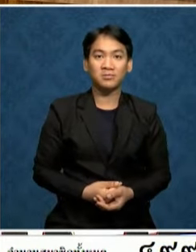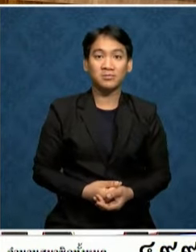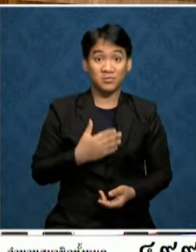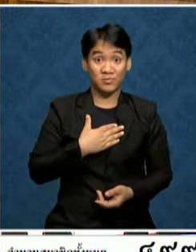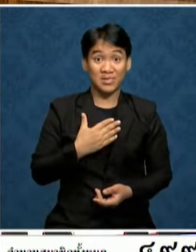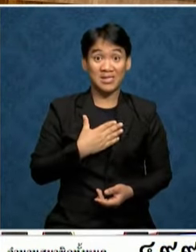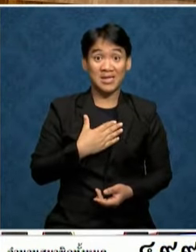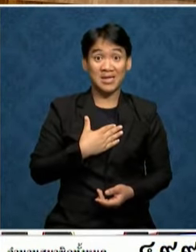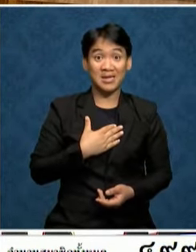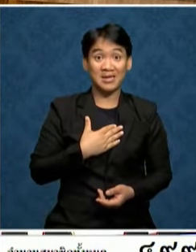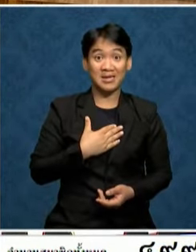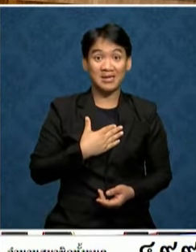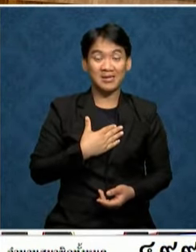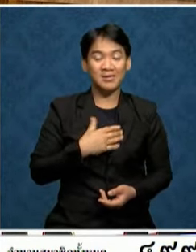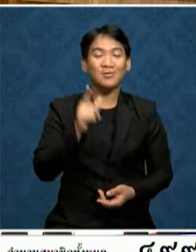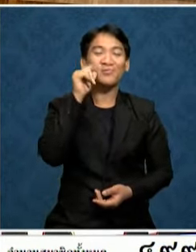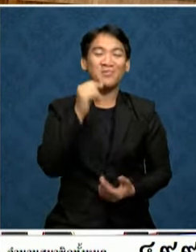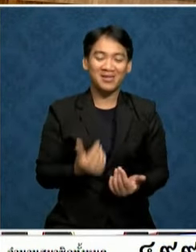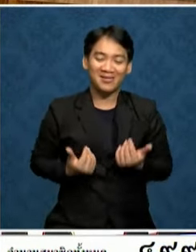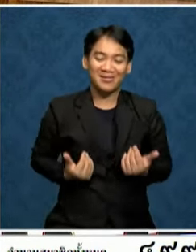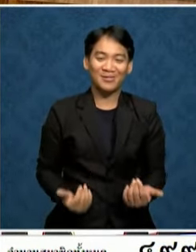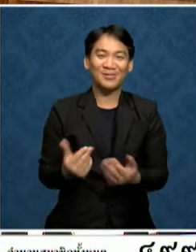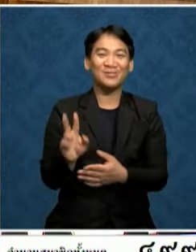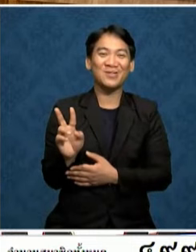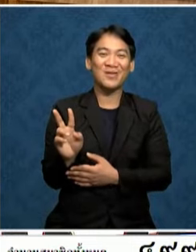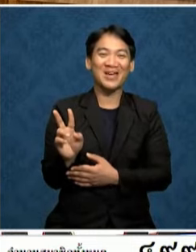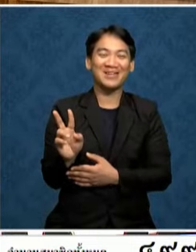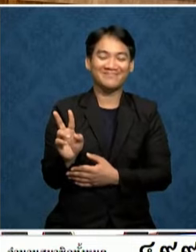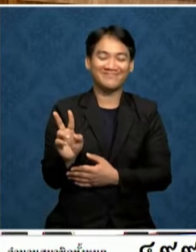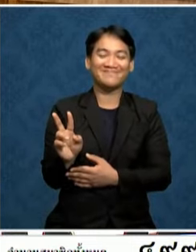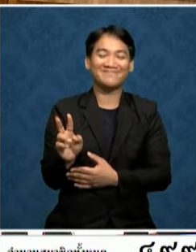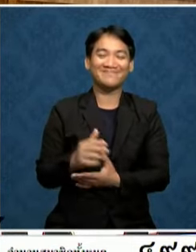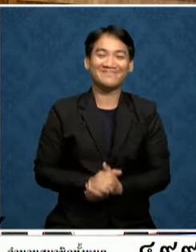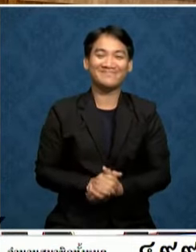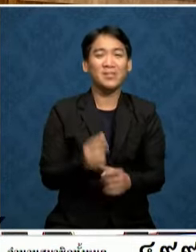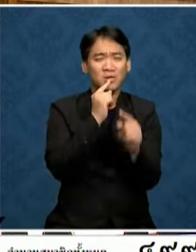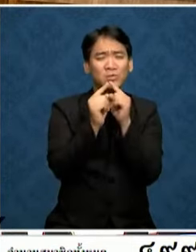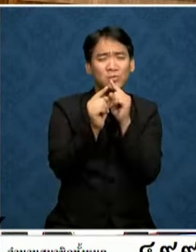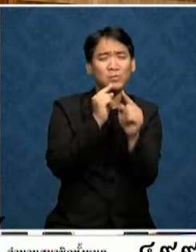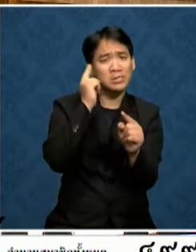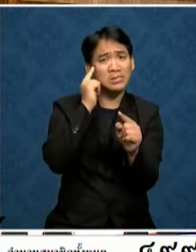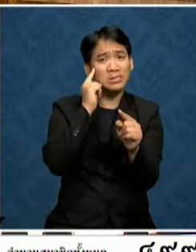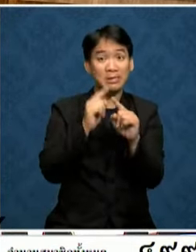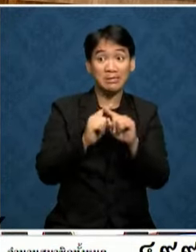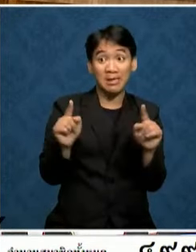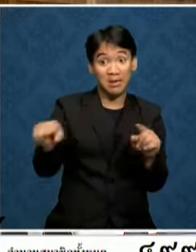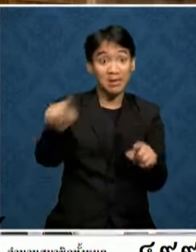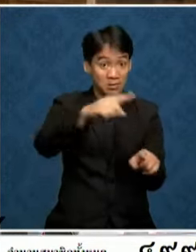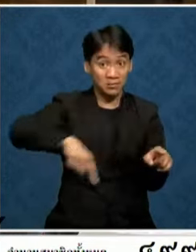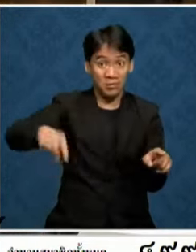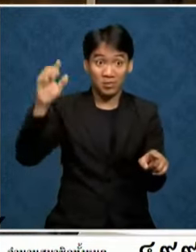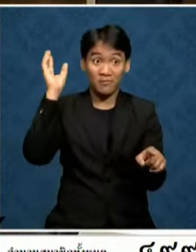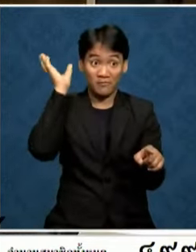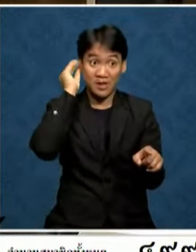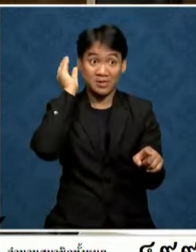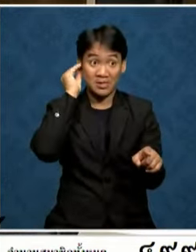นี้มาในฐานะคุณแม่ลูกสอีกแล้วนะคะมาพูดในประเด็นนี้ในอีกมุมนึงให้ทุกท่านได้ฟังเมื่อกี้ได้ฟังท่าน